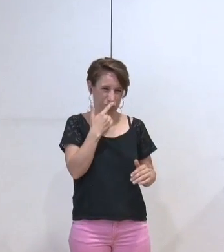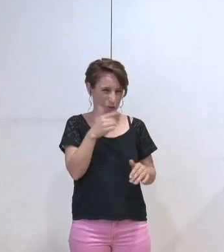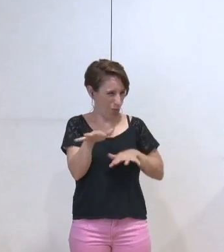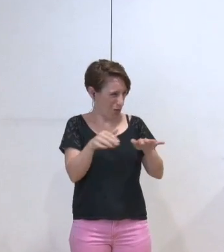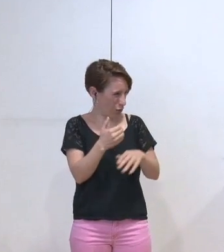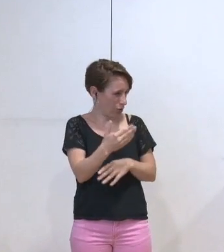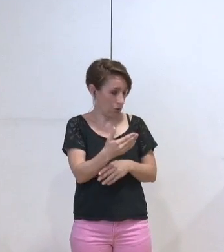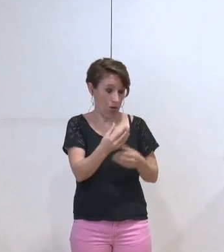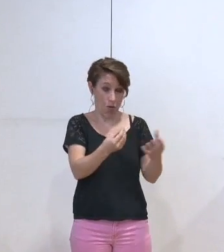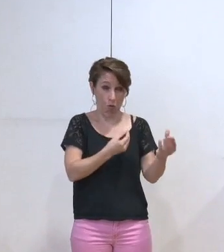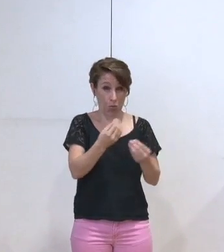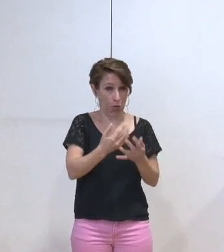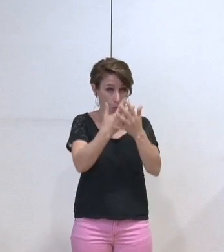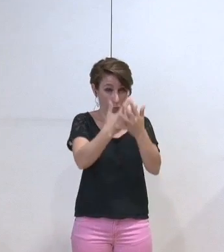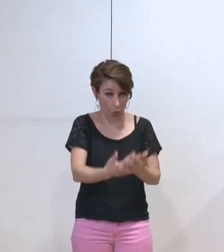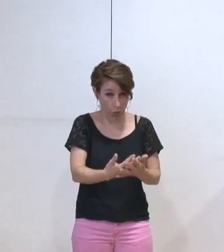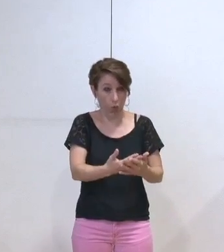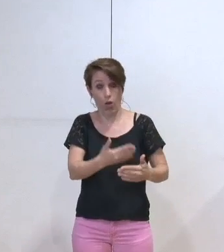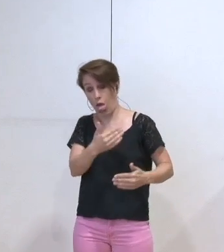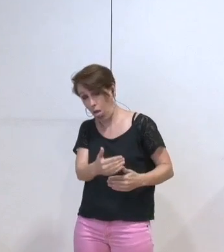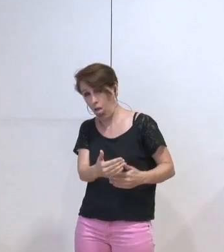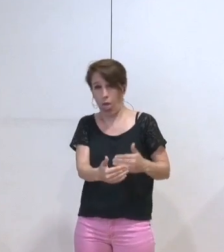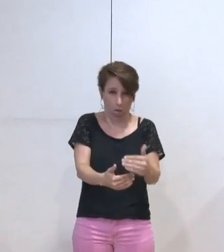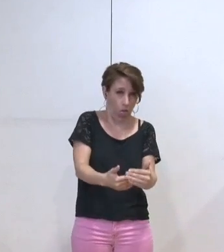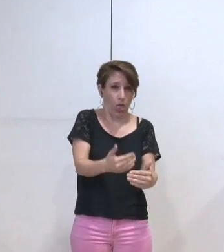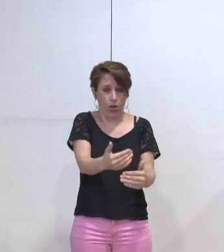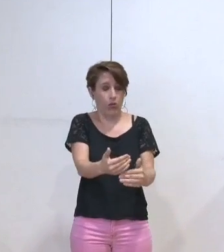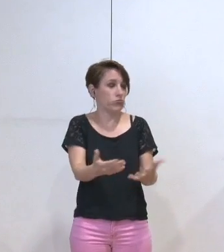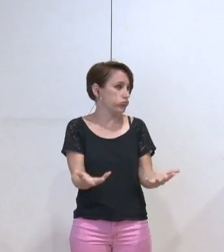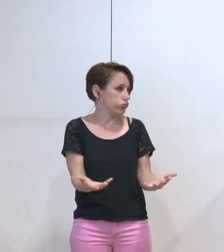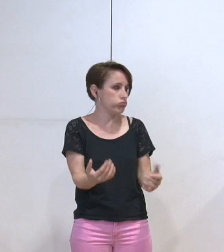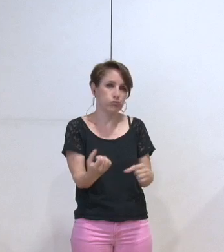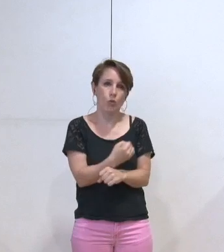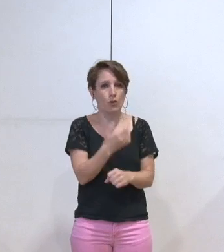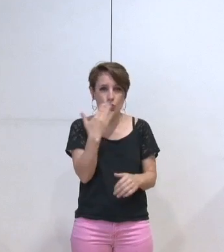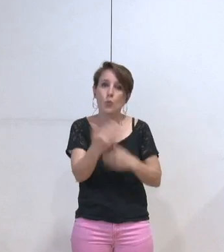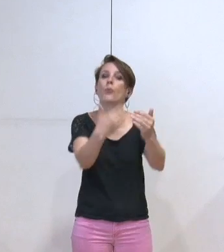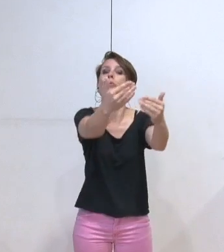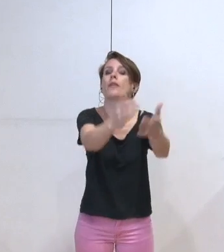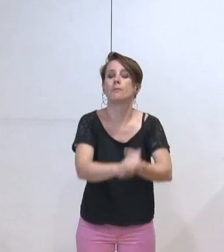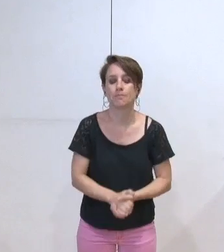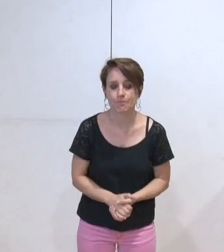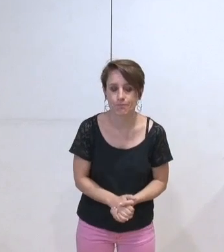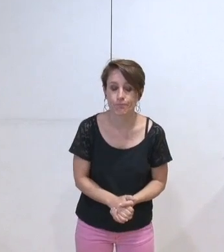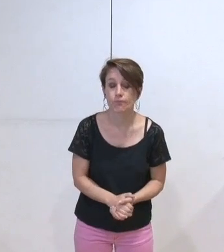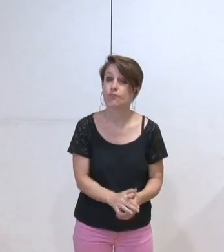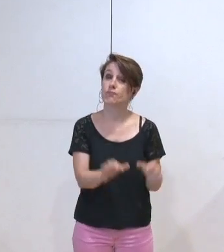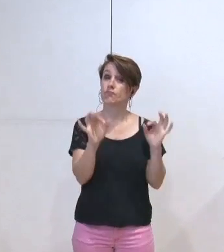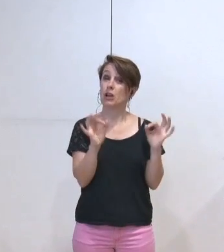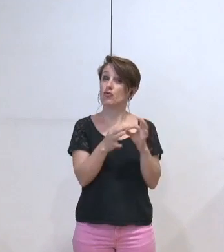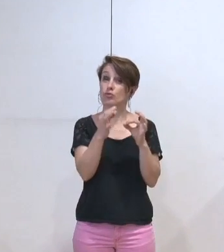pas avancer aussi vite qu'on aurait qu'on pourrait le faire de ce point de vue là d'ailleurs vous nous avez en quelque sorte donneré